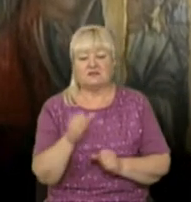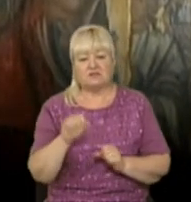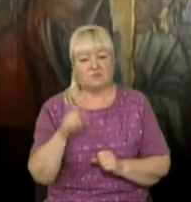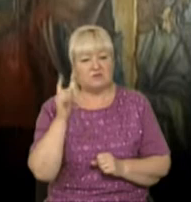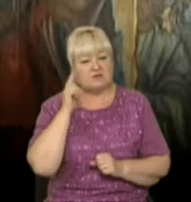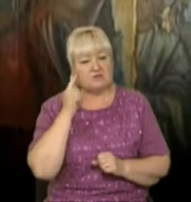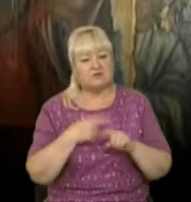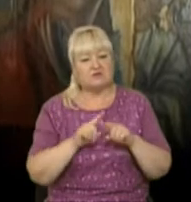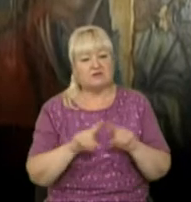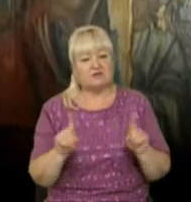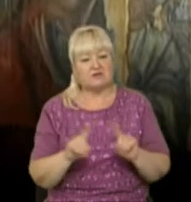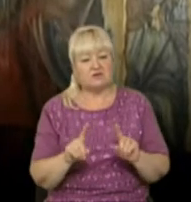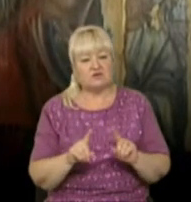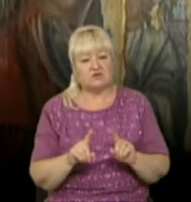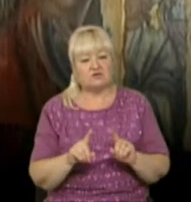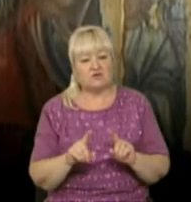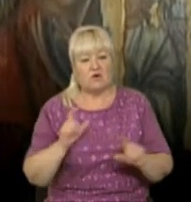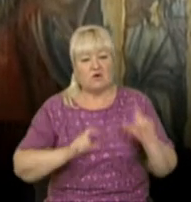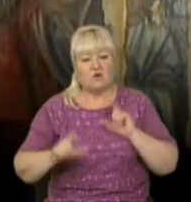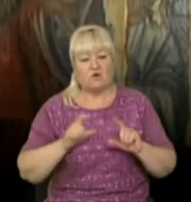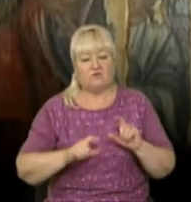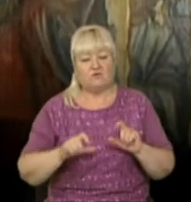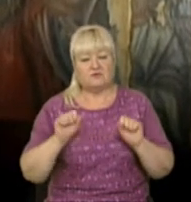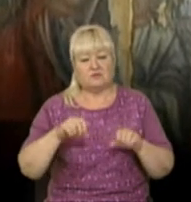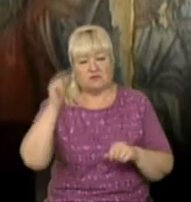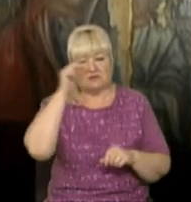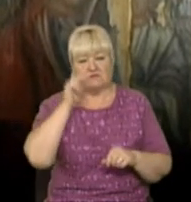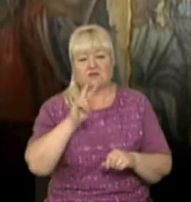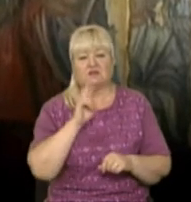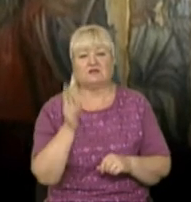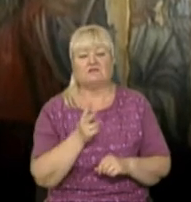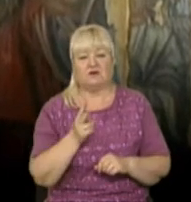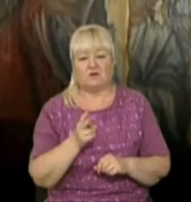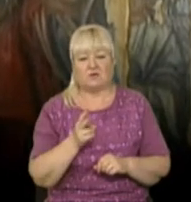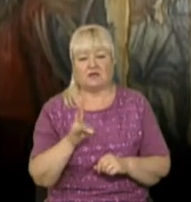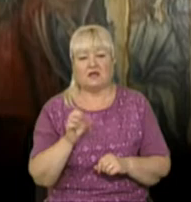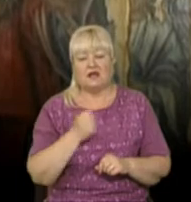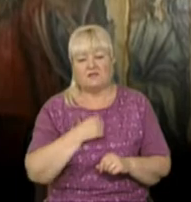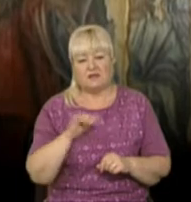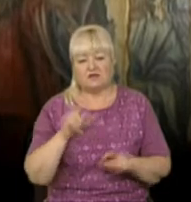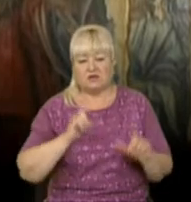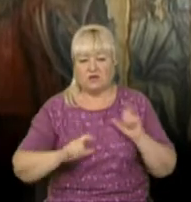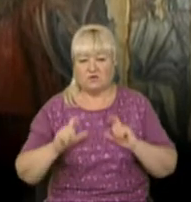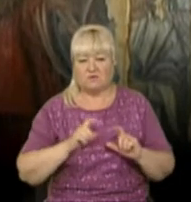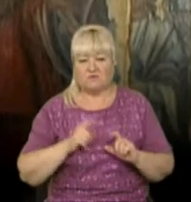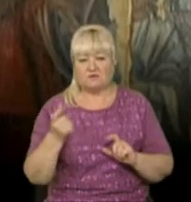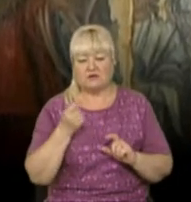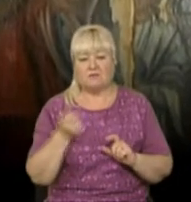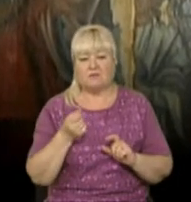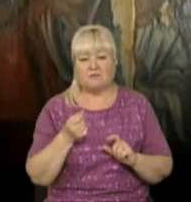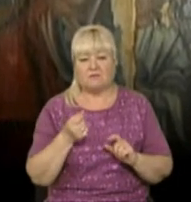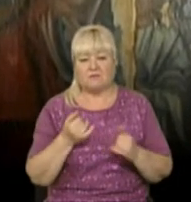що у вузі, наприклад, прийшлось би вивчати два роки. На жаль, у вузах дуже мало приділяють